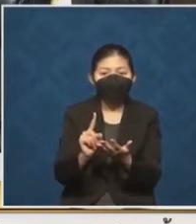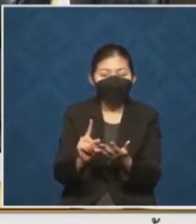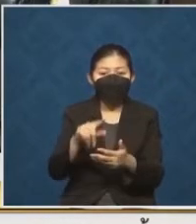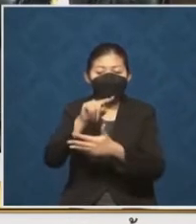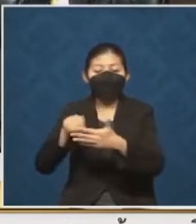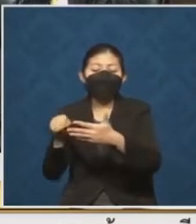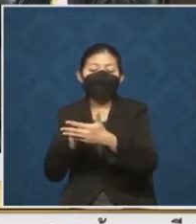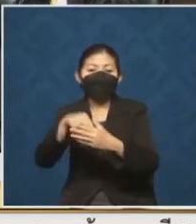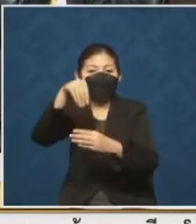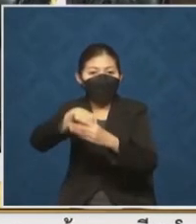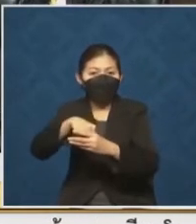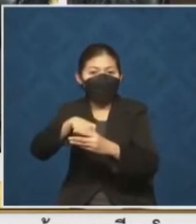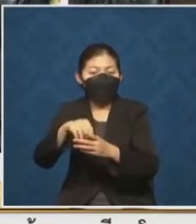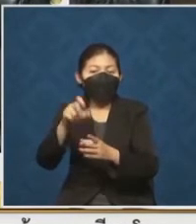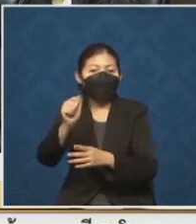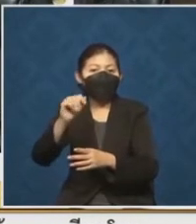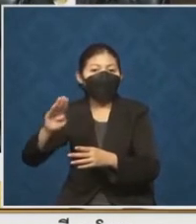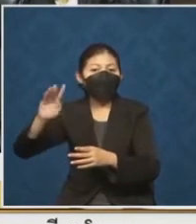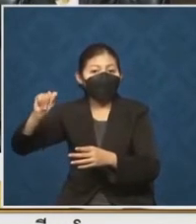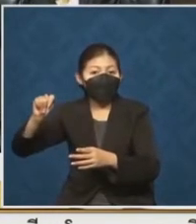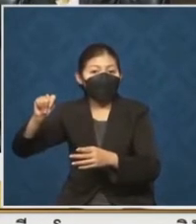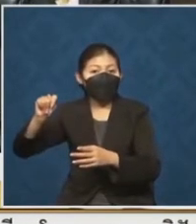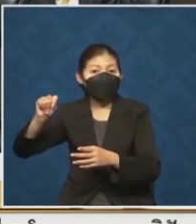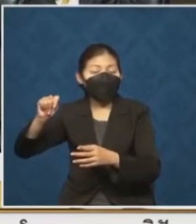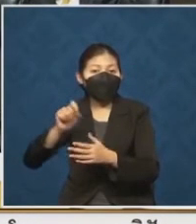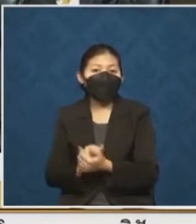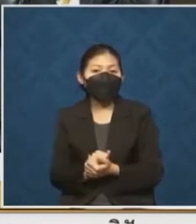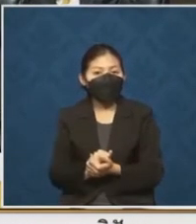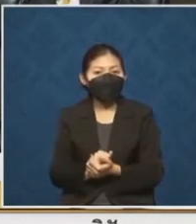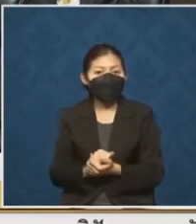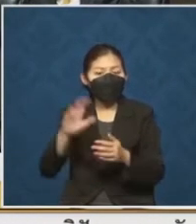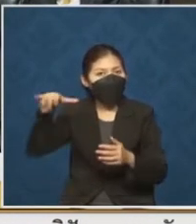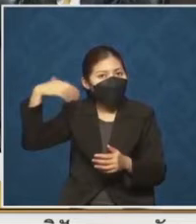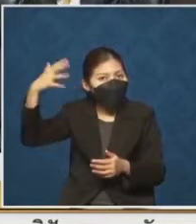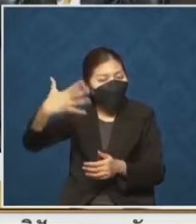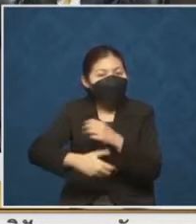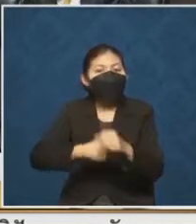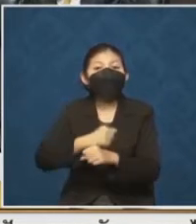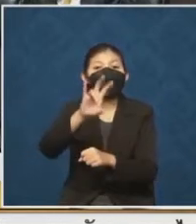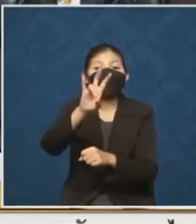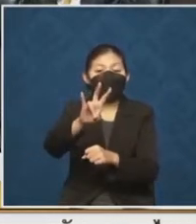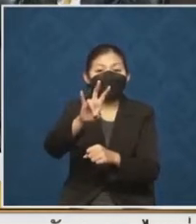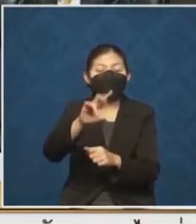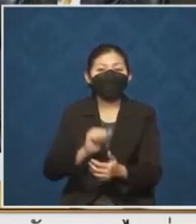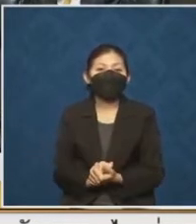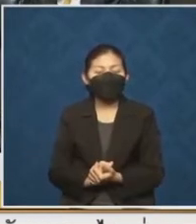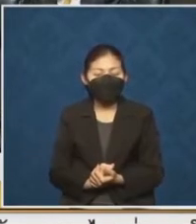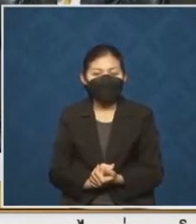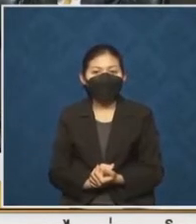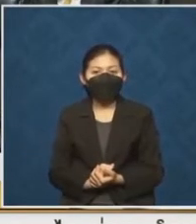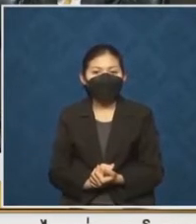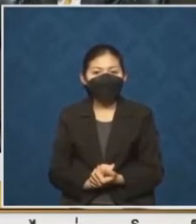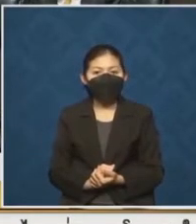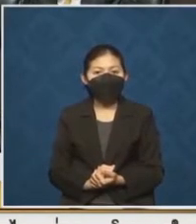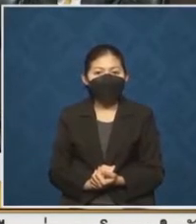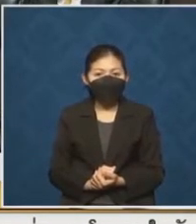มุ่งหวังจะทำคือทำอย่างไรที่จะลดทอนอำนาจของพี่น้องประชาชนโดยชอบการเหมือนจัดการตนเองในส่วนปกครองส่วน